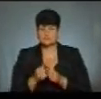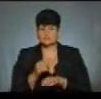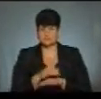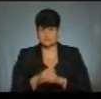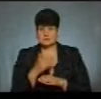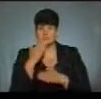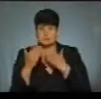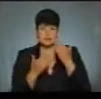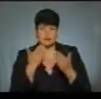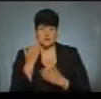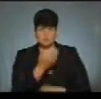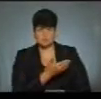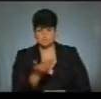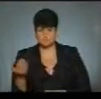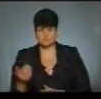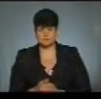йдемо запитаємо в них.